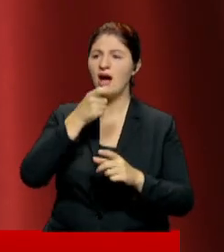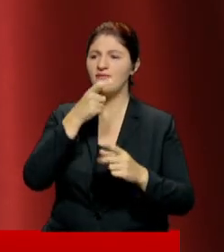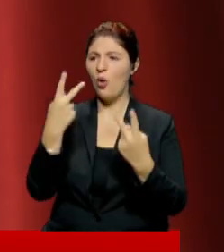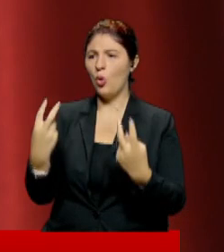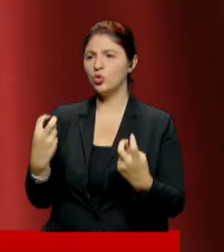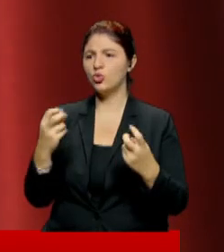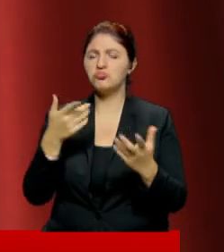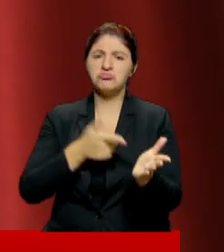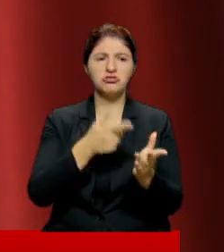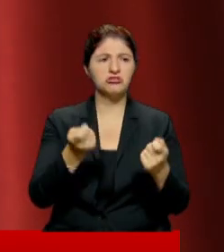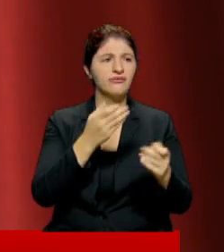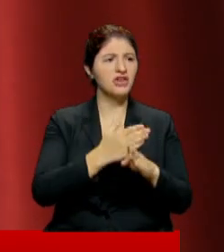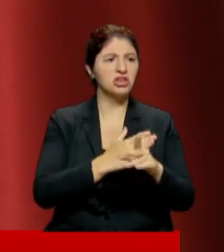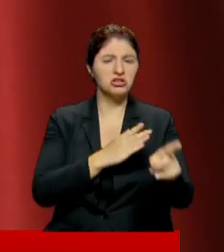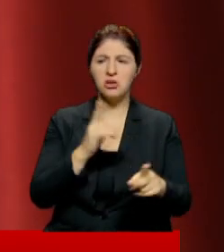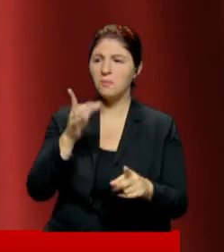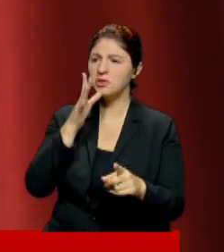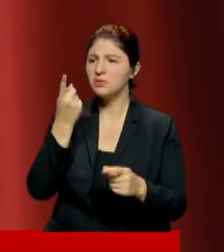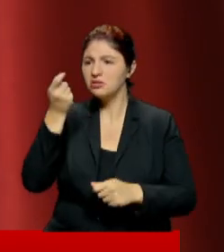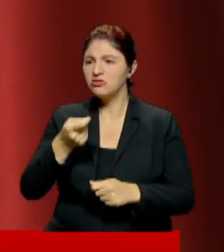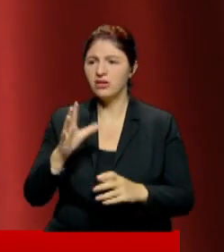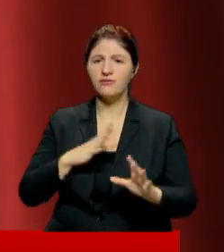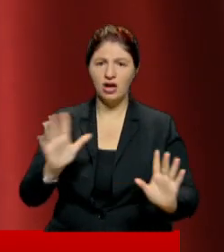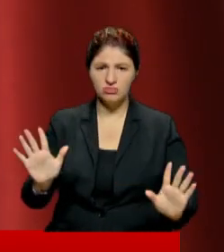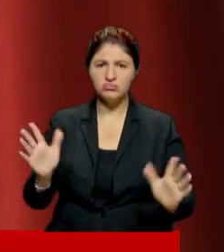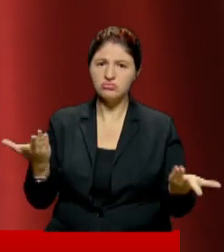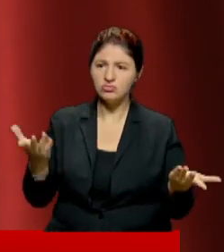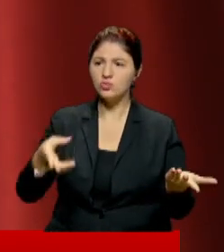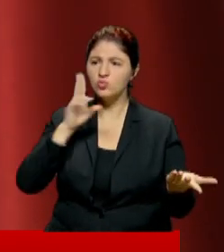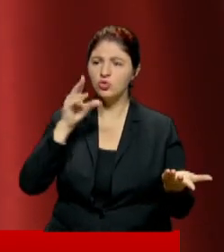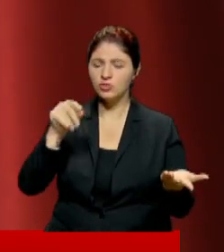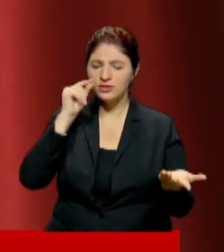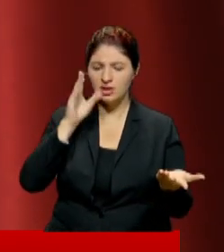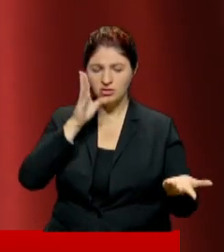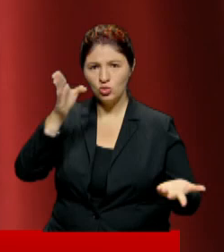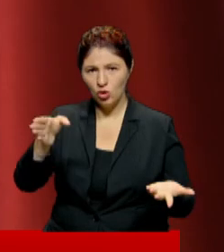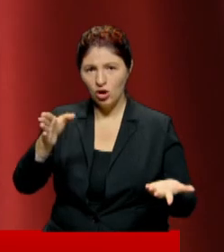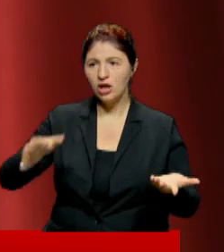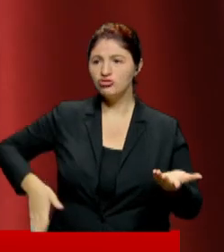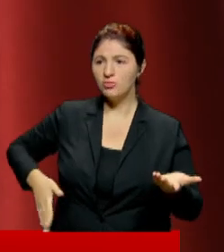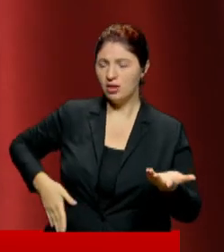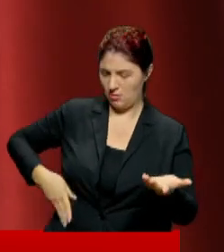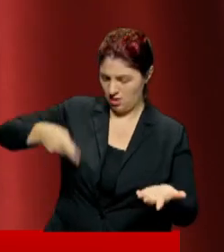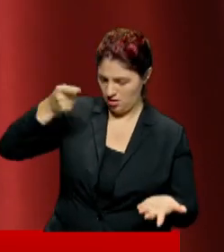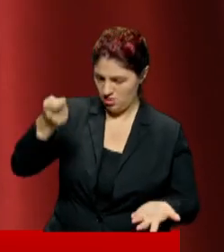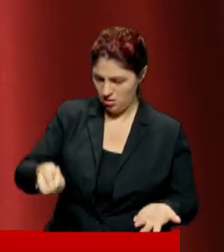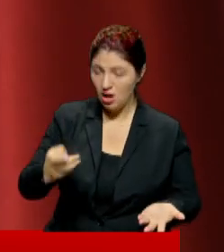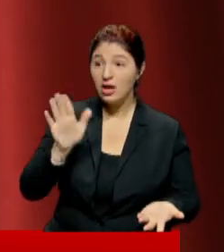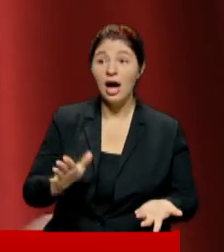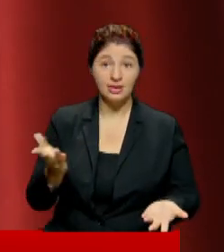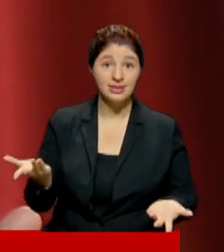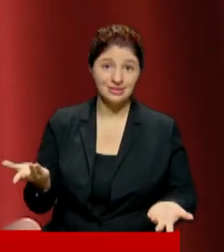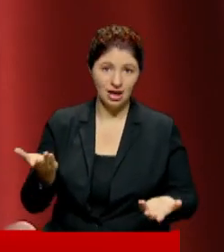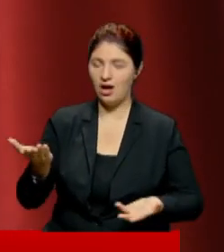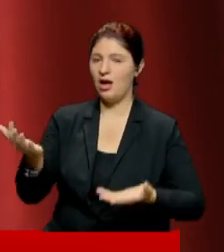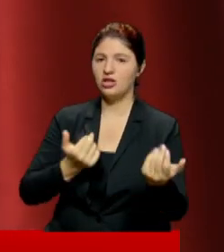oturan vatandaşın tarlada çalışan vatandaşın bildiği bir gerçek var yani sonuçta bu insan gidiyor cebinden para çıkarıyor kaldıysa